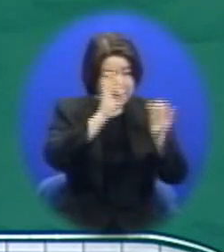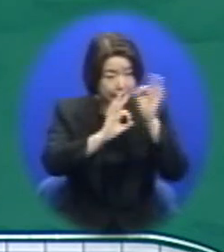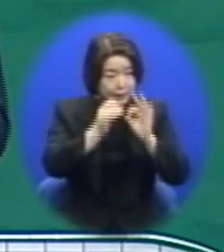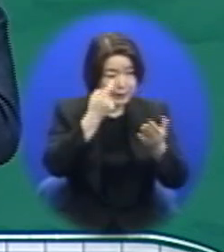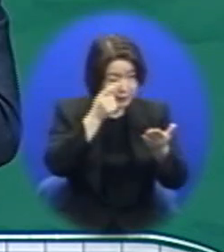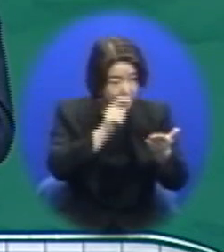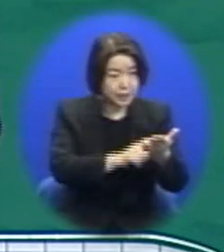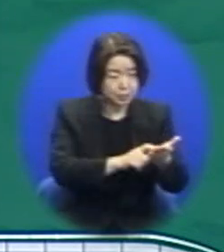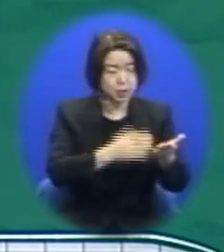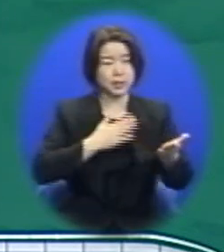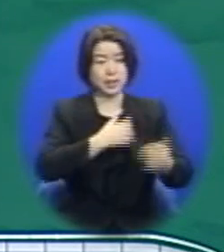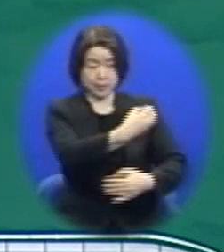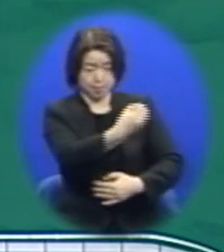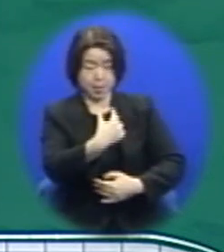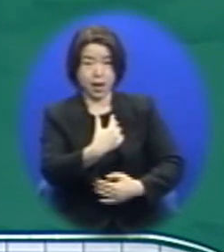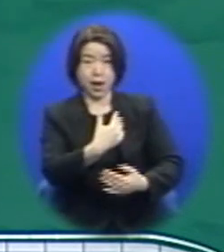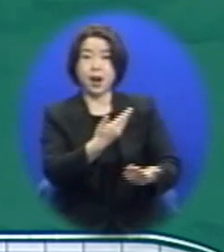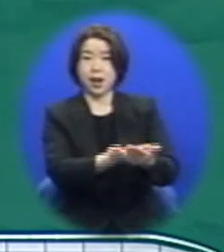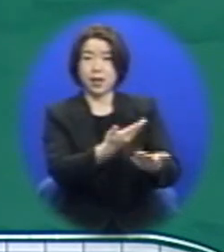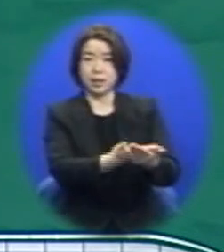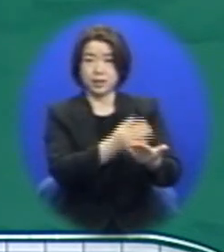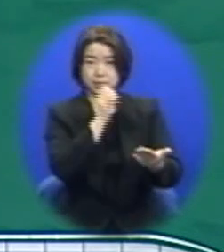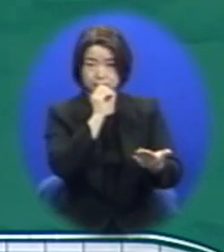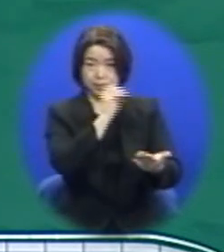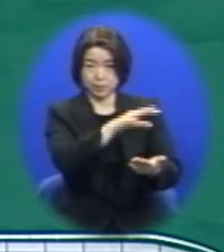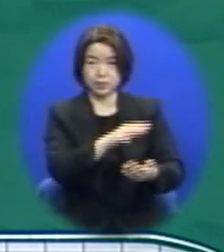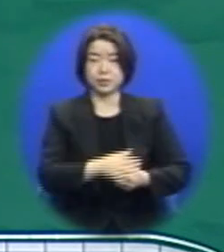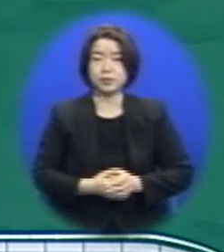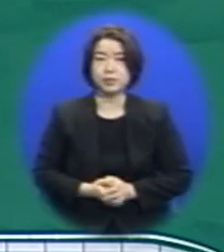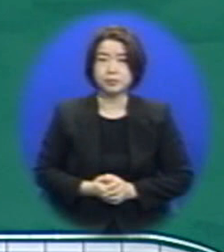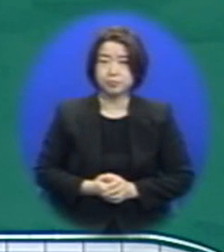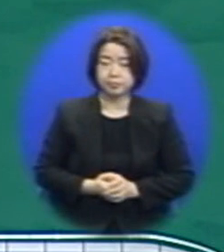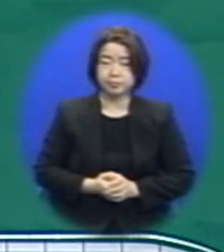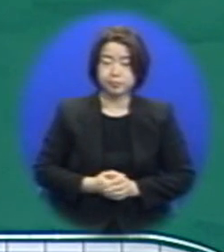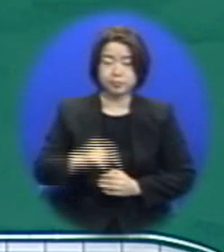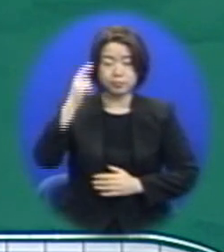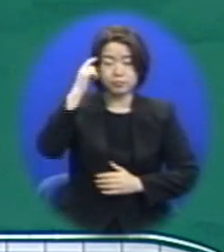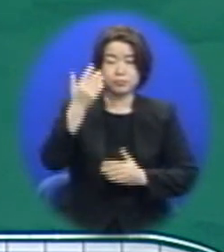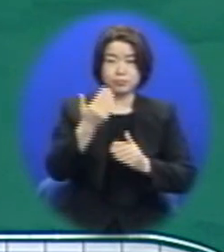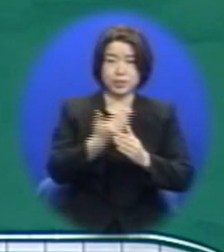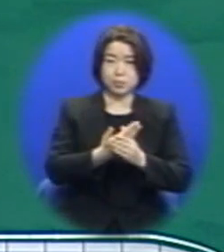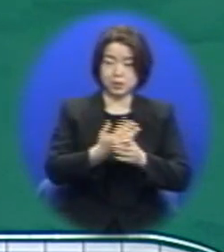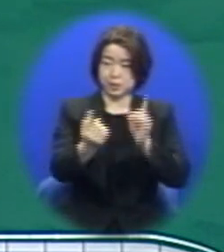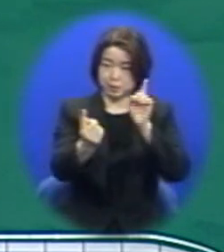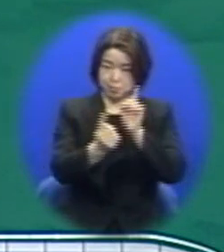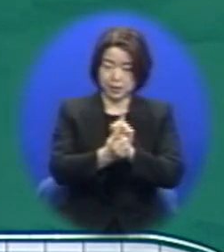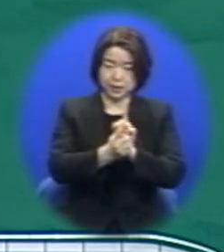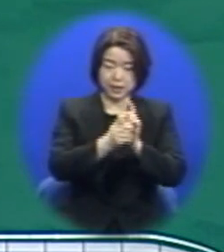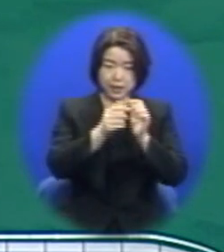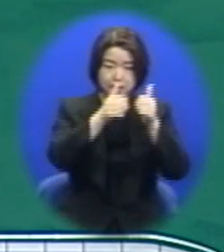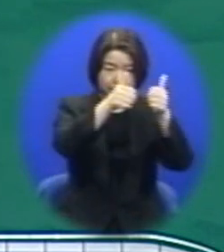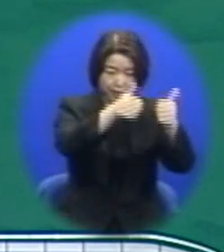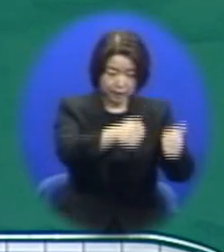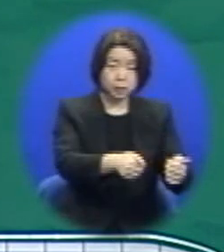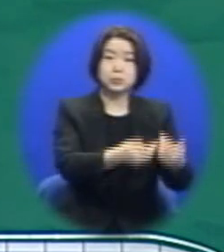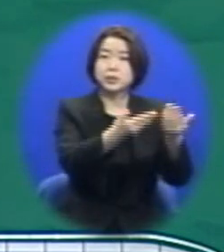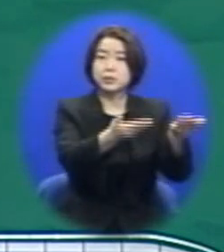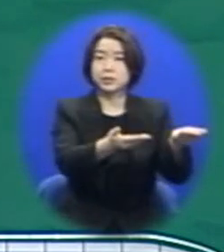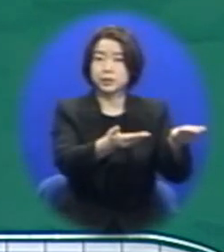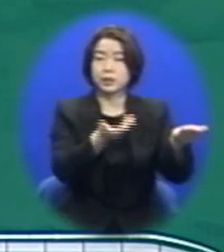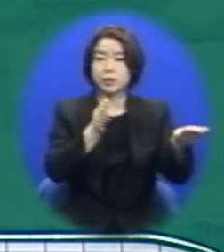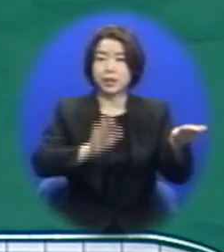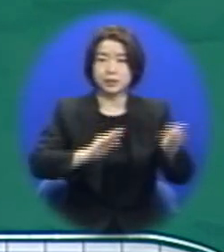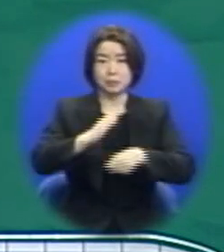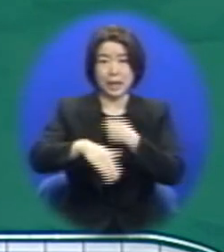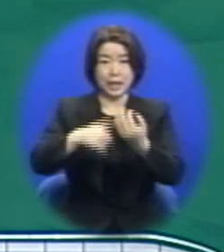그렇게 말을 했습니다. 동방박사가 예수님을 만나 경배를 했지요. 그런데 하나님께서 헤롯에게로